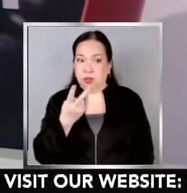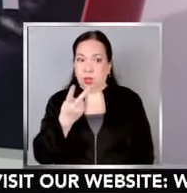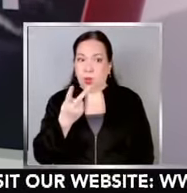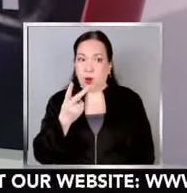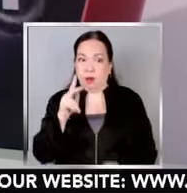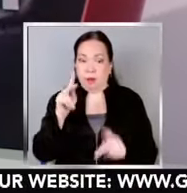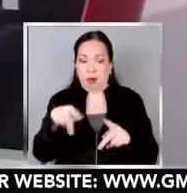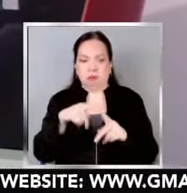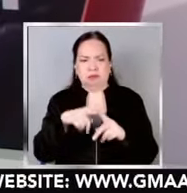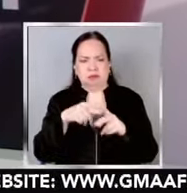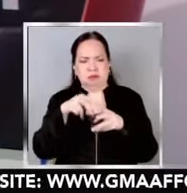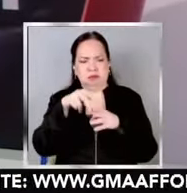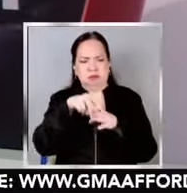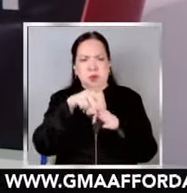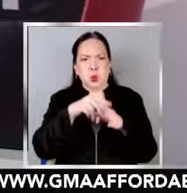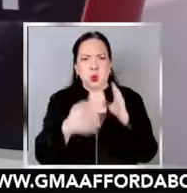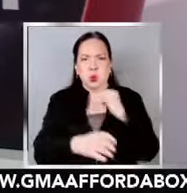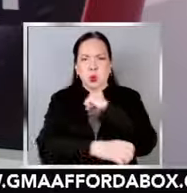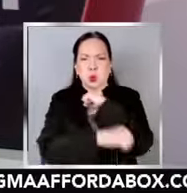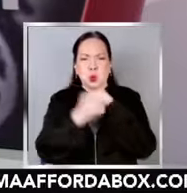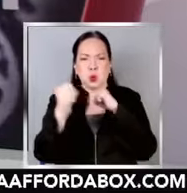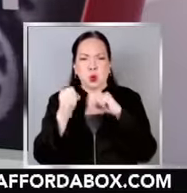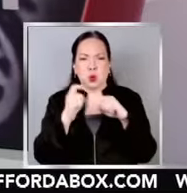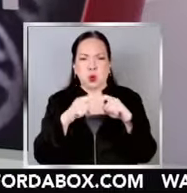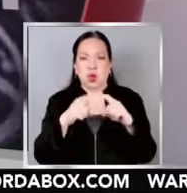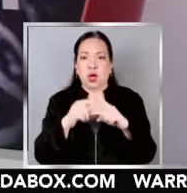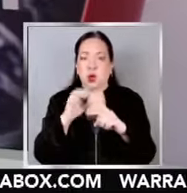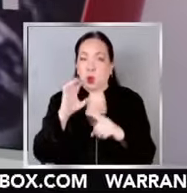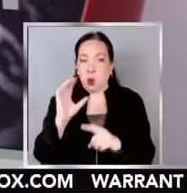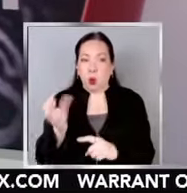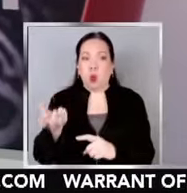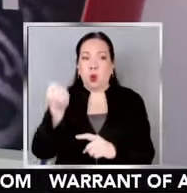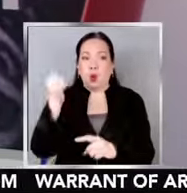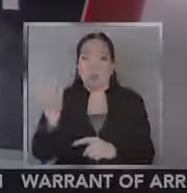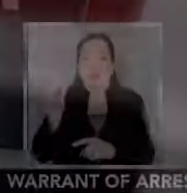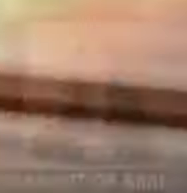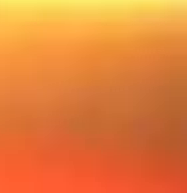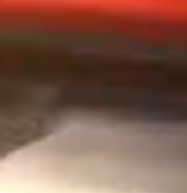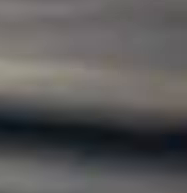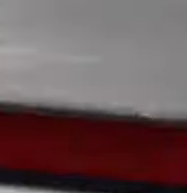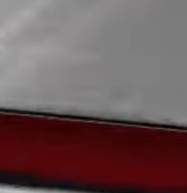motorsiklong pagmamay-ari ng dati nilang landlord. Narito po ang aking eksklusibong pagtutok.